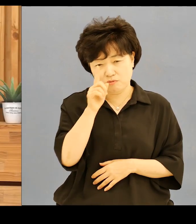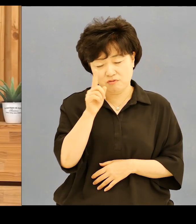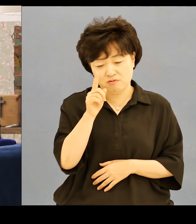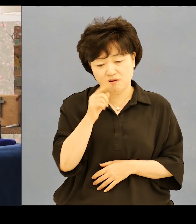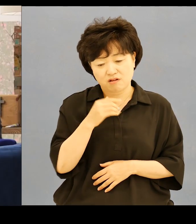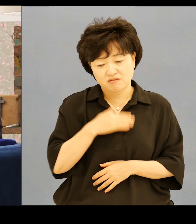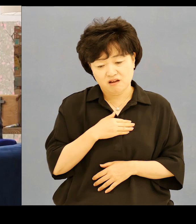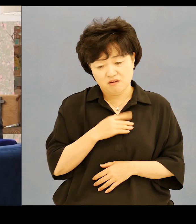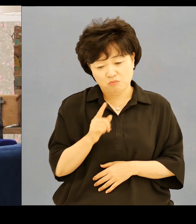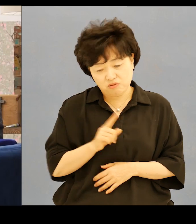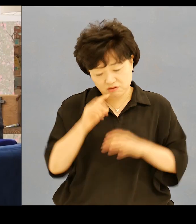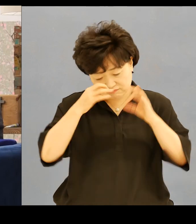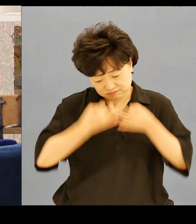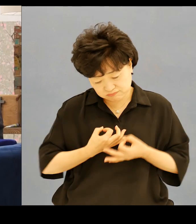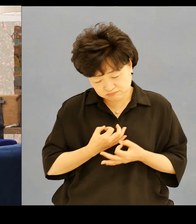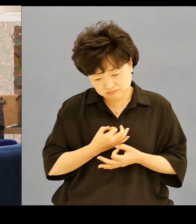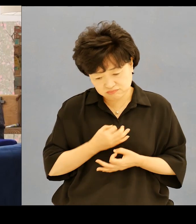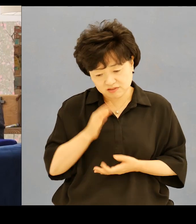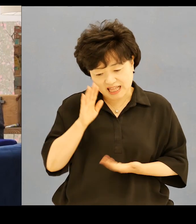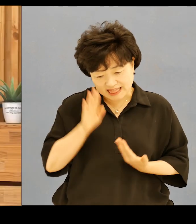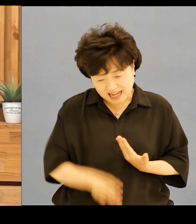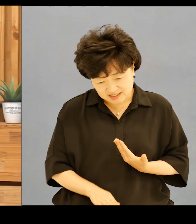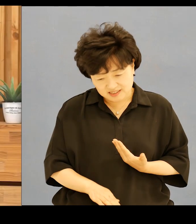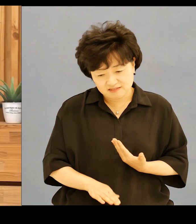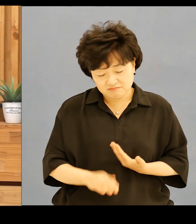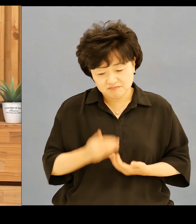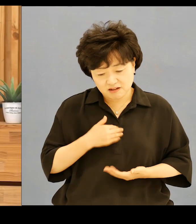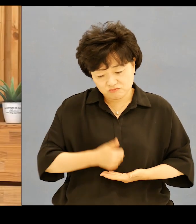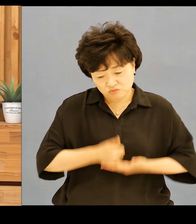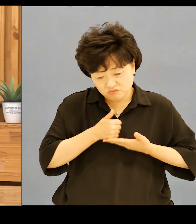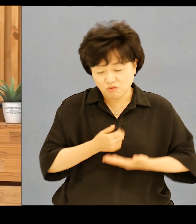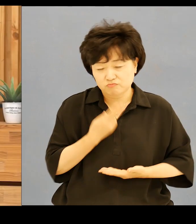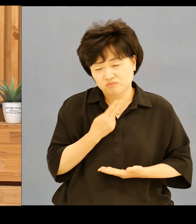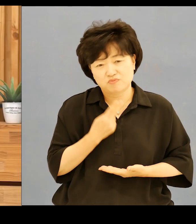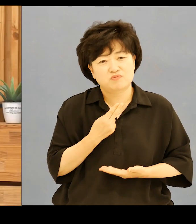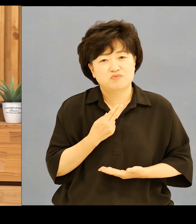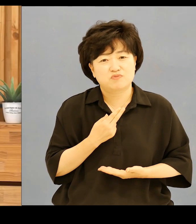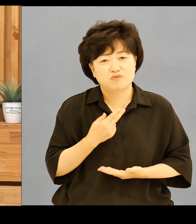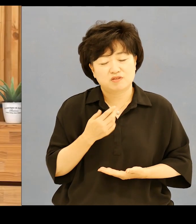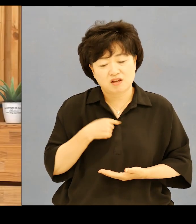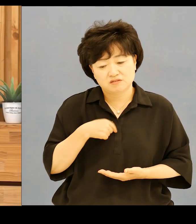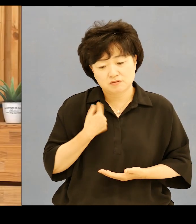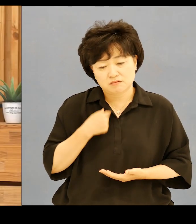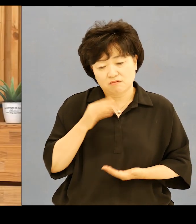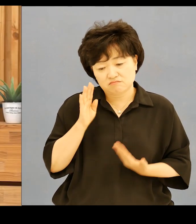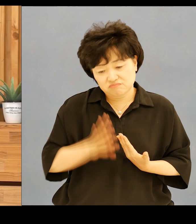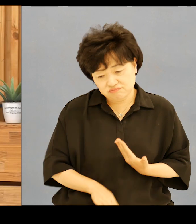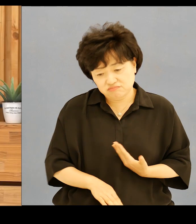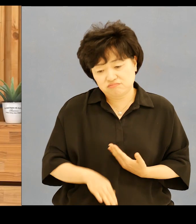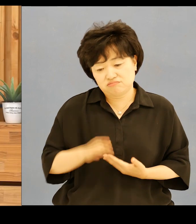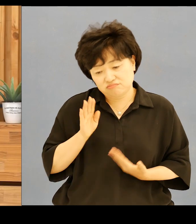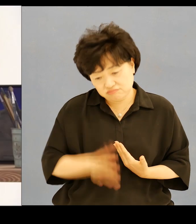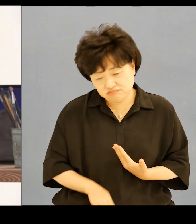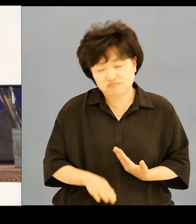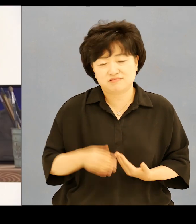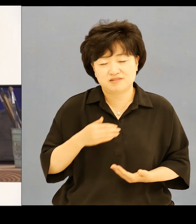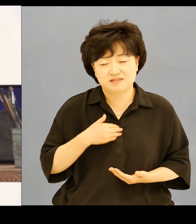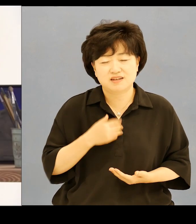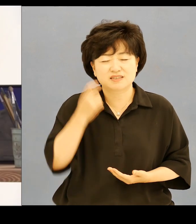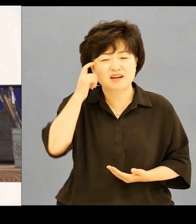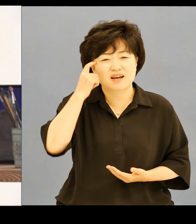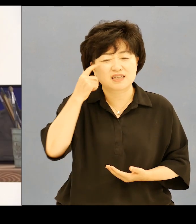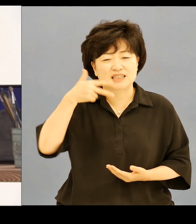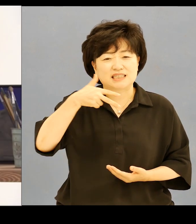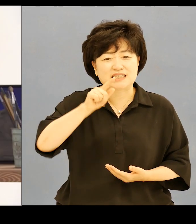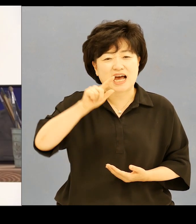낮은 자존감이라고들 해요. 네. 정말 이유 없이 스스로의 가치를 굉장히 낮추는 그런 일인데 이 낮은 자존감은 하나님을